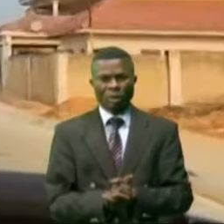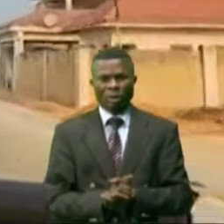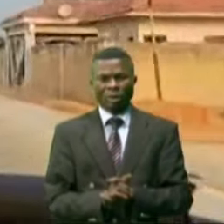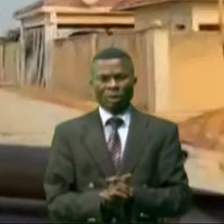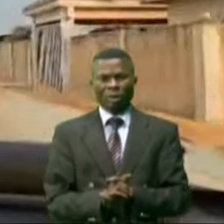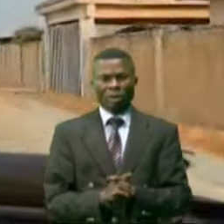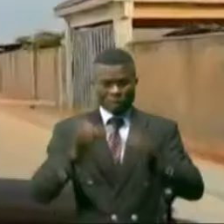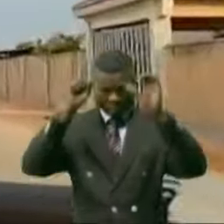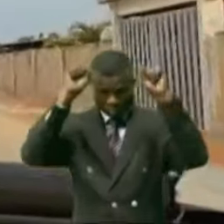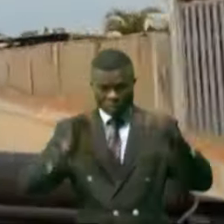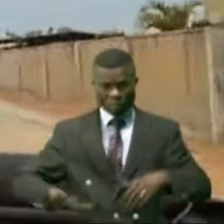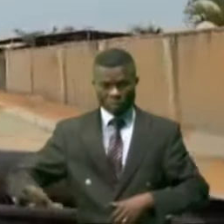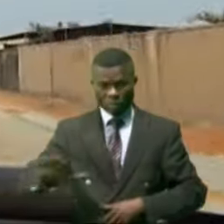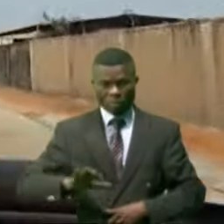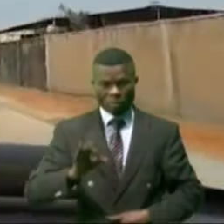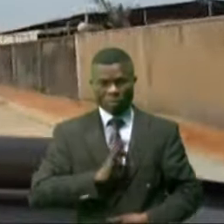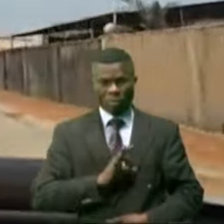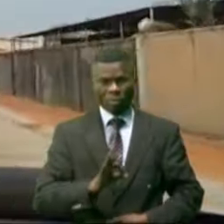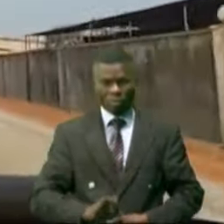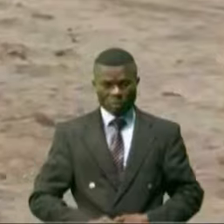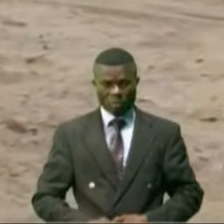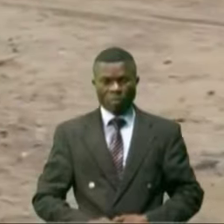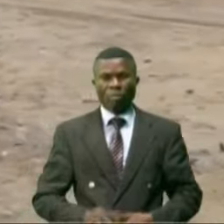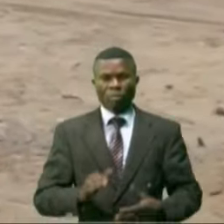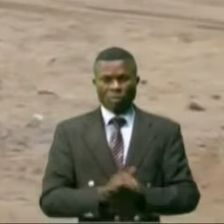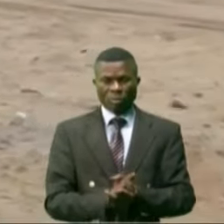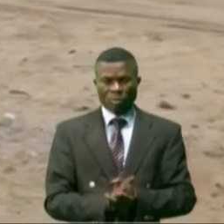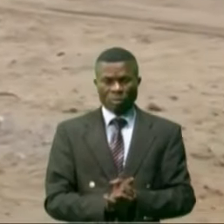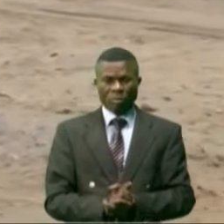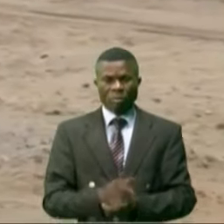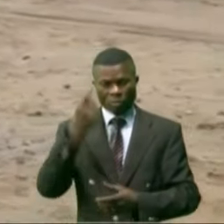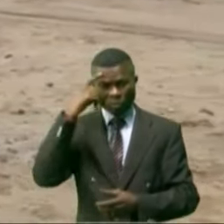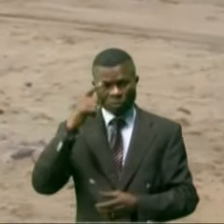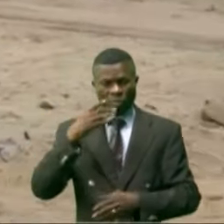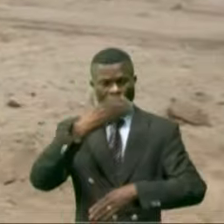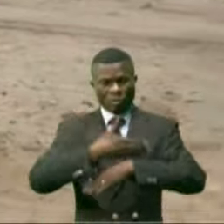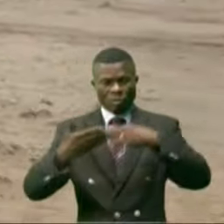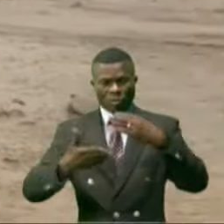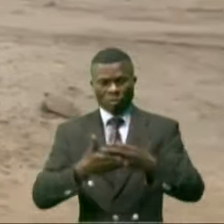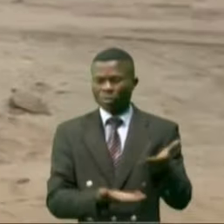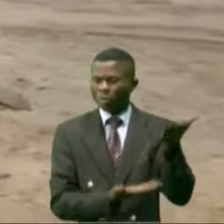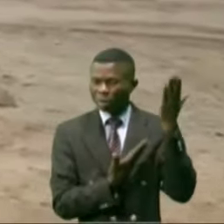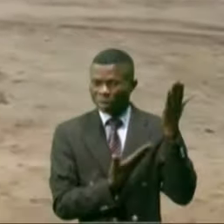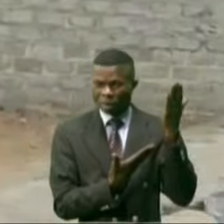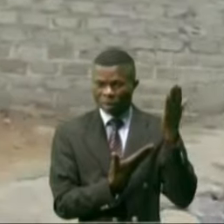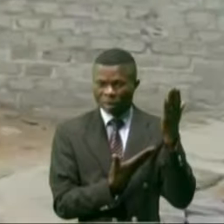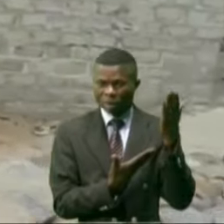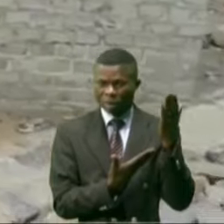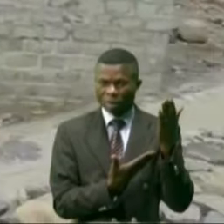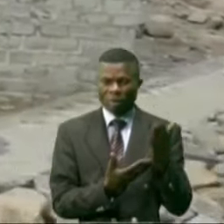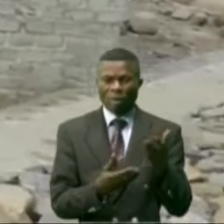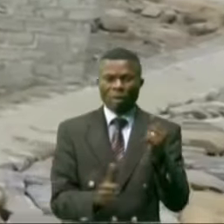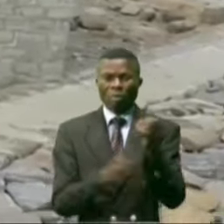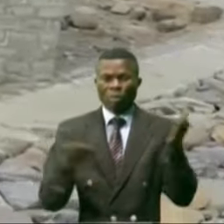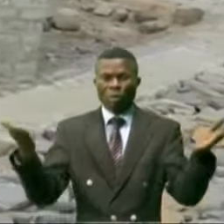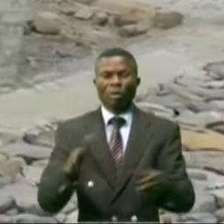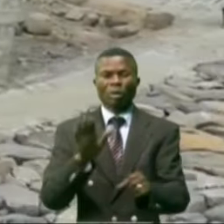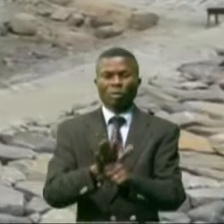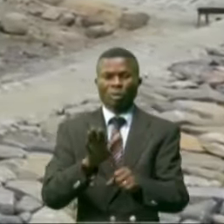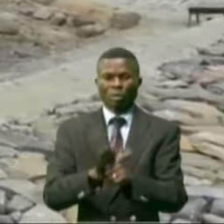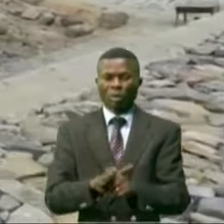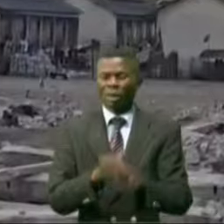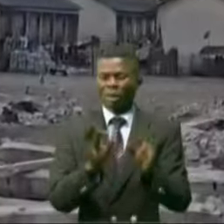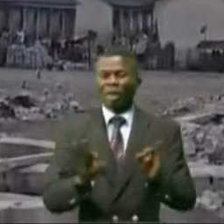du président de la République Félix-Antoine Tshisekedi Tshilombo. Pour une infrastructure de cette ampleur, les intervenants sont nombreux et les